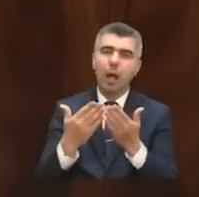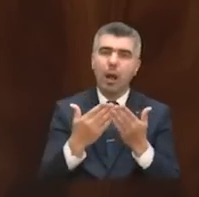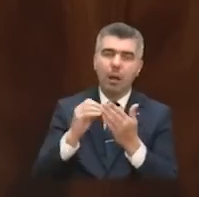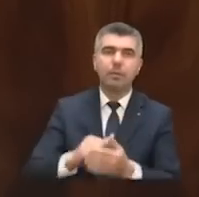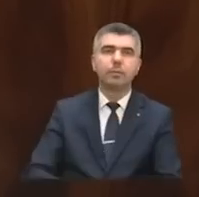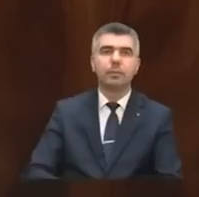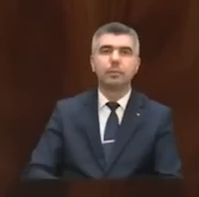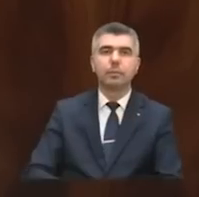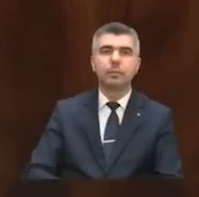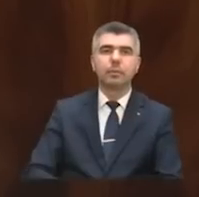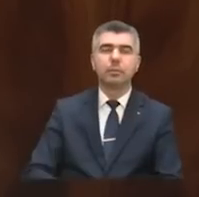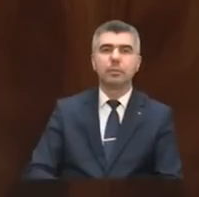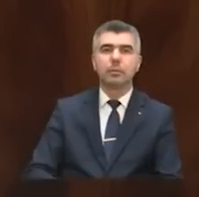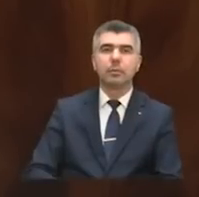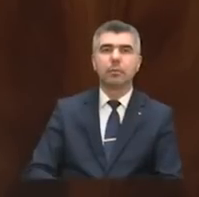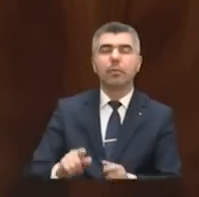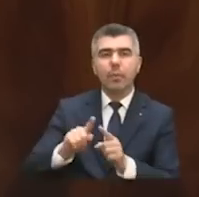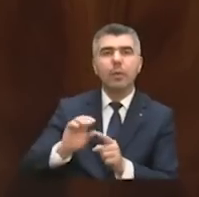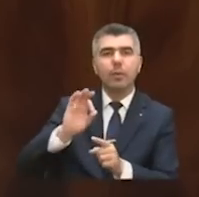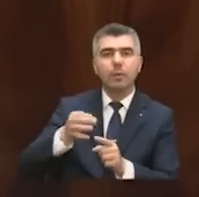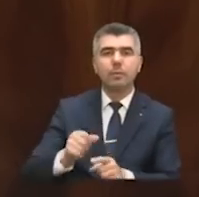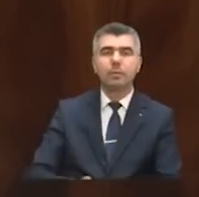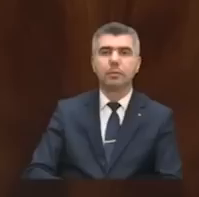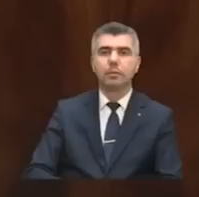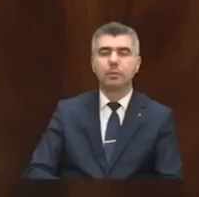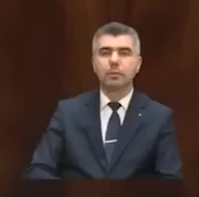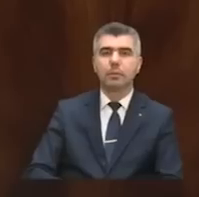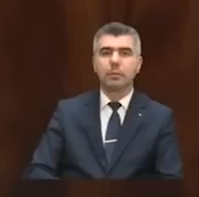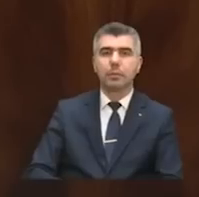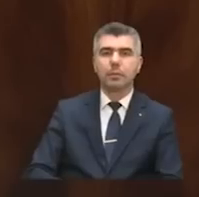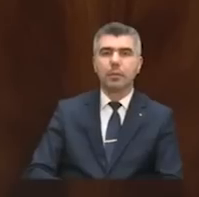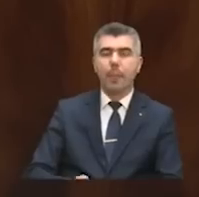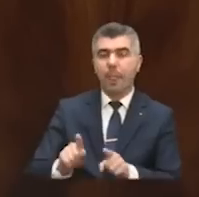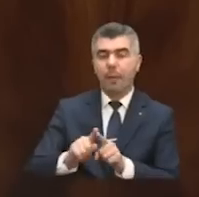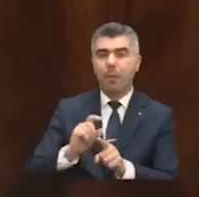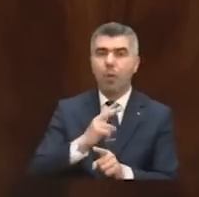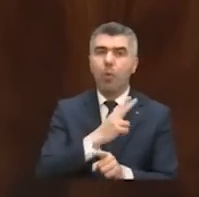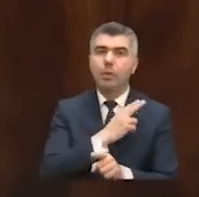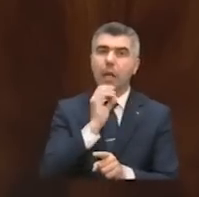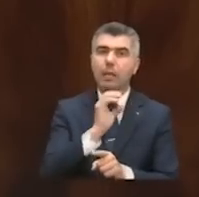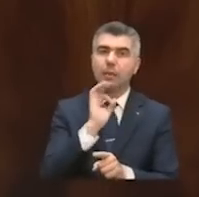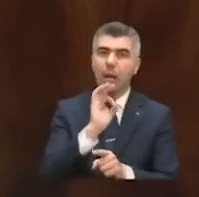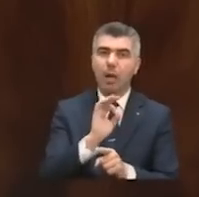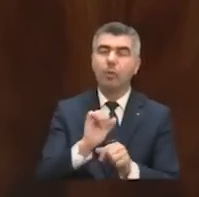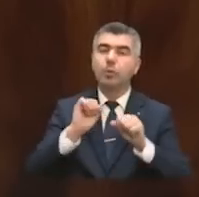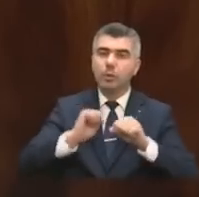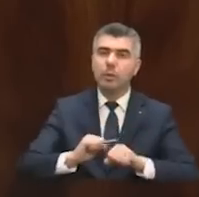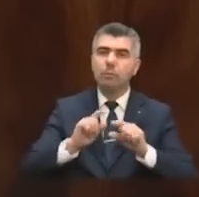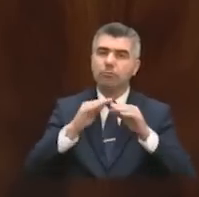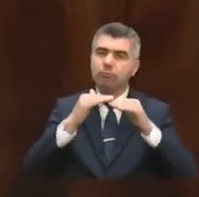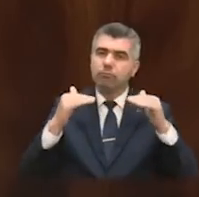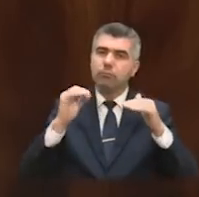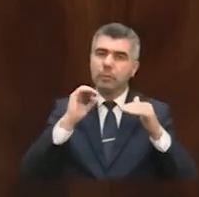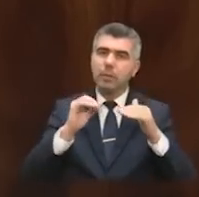خدينا قرار ديال التفاعل مع مطالب الأساتذة ديال التعليم العالي، كنا واعيين بأن تحقيق الاستقرار